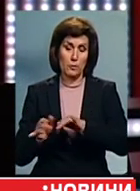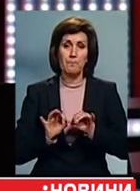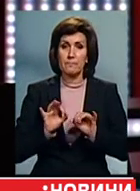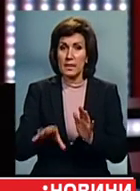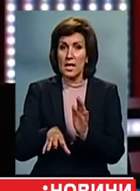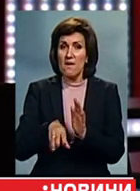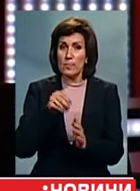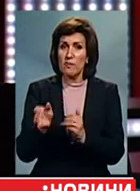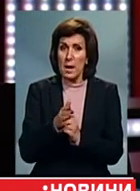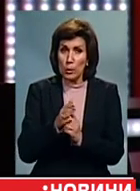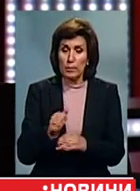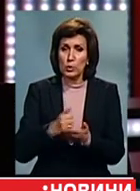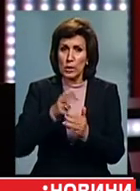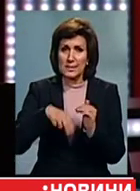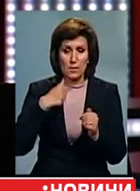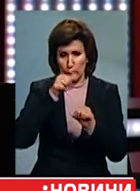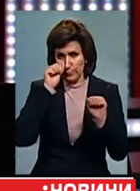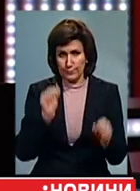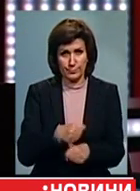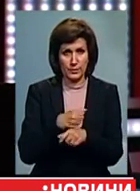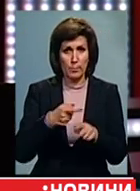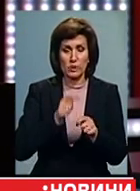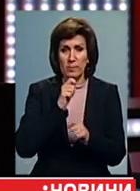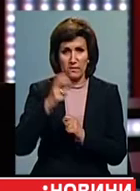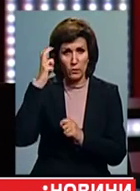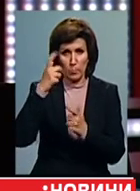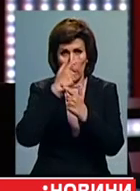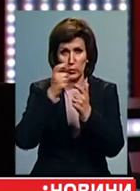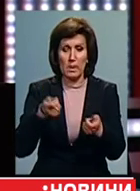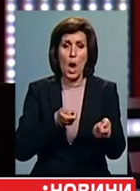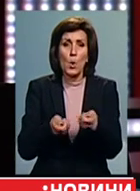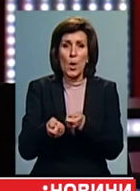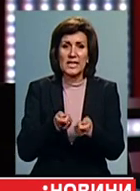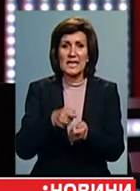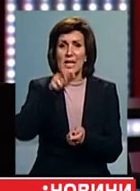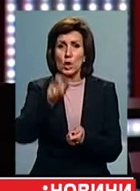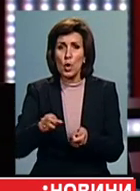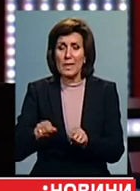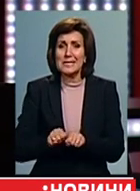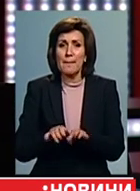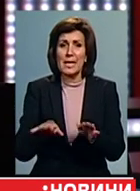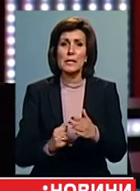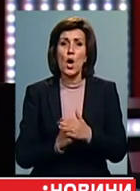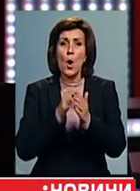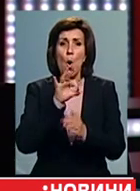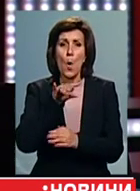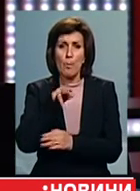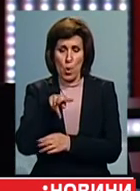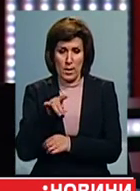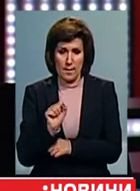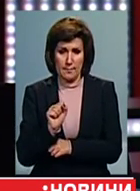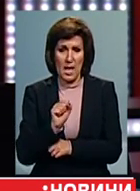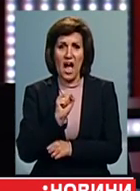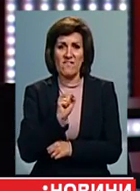Провести вибори в Маріуполі до кінця року неможливо. Про це на брифінгу в Києві повідомила координатор громадянської мережі «Опора» Ольга Євазовська.